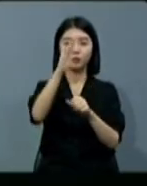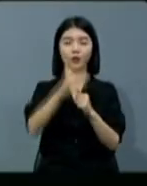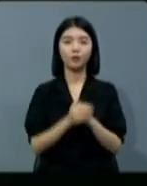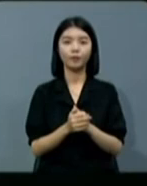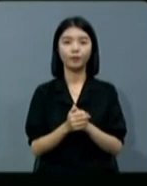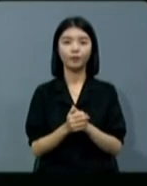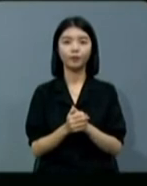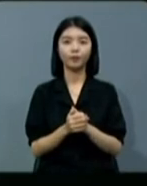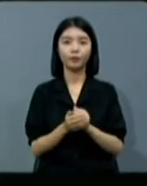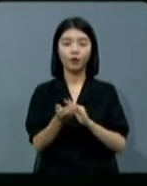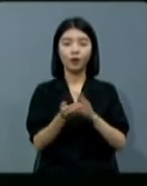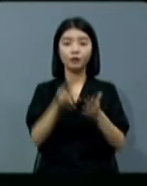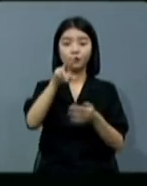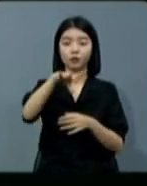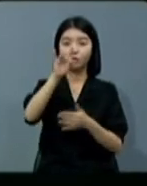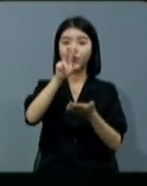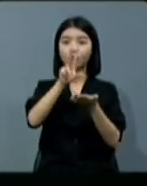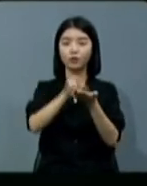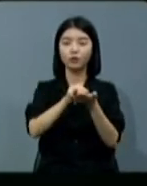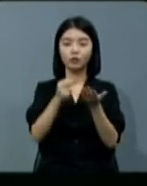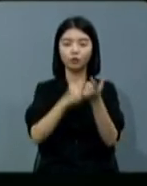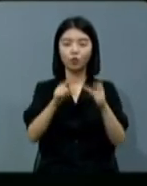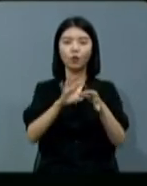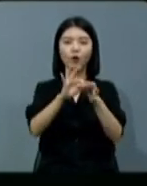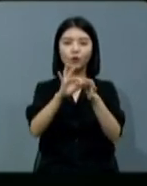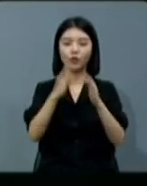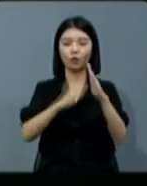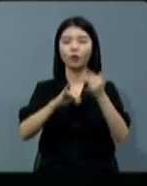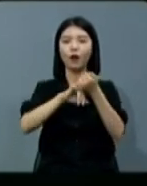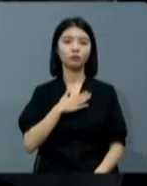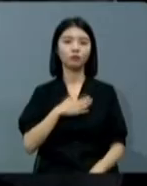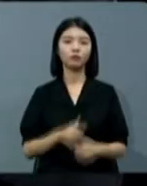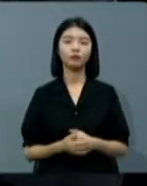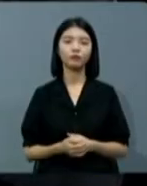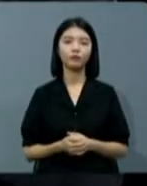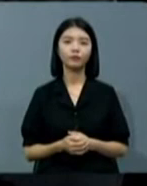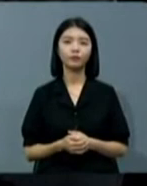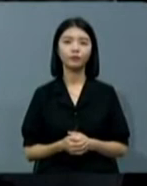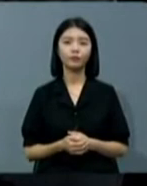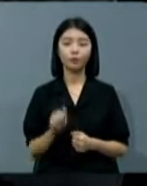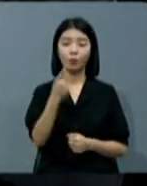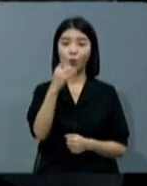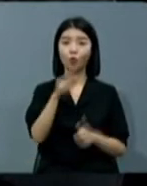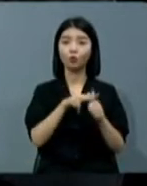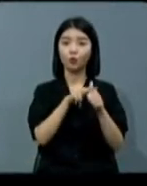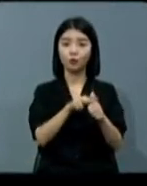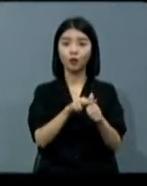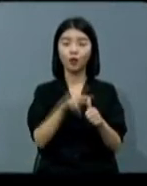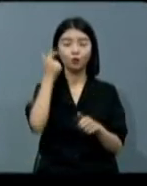앞서 설명드렸듯이 첫 주제는 제주와 관련된 공약과 현안입니다. 우리 홍준표 후보님께